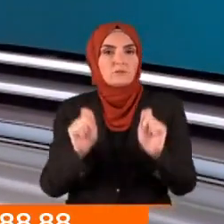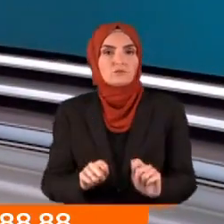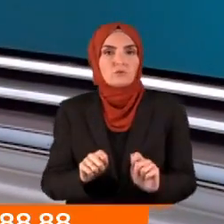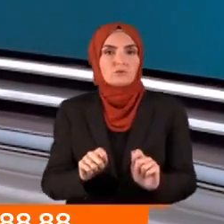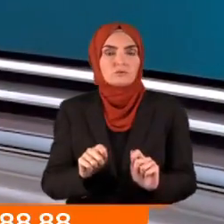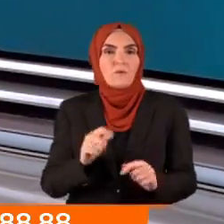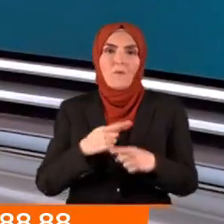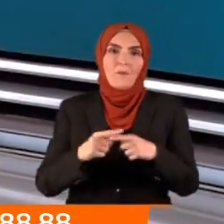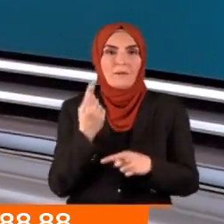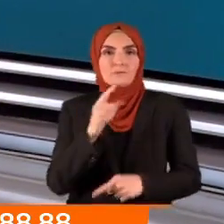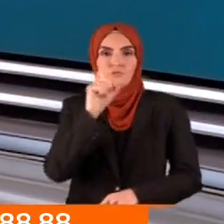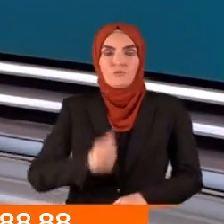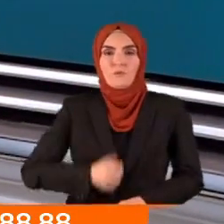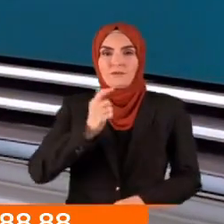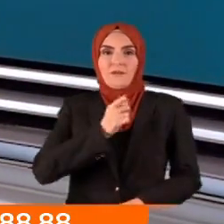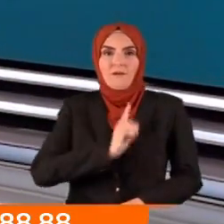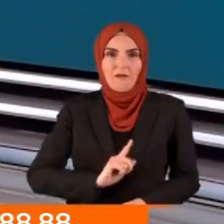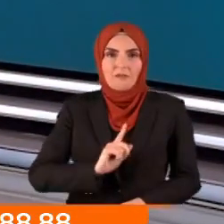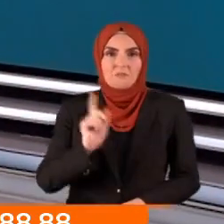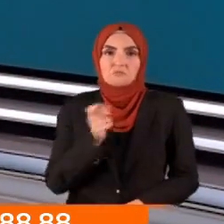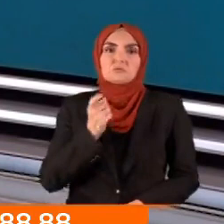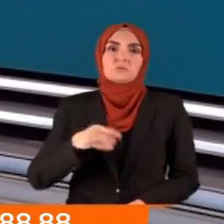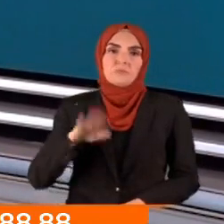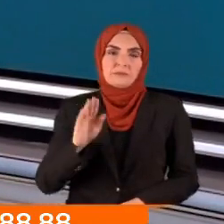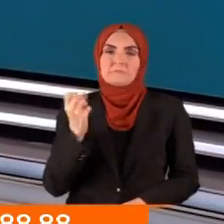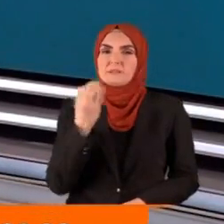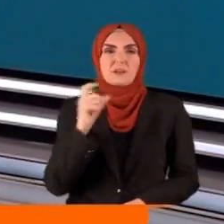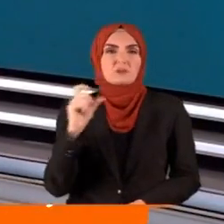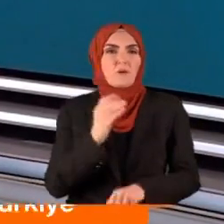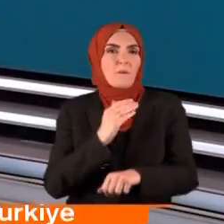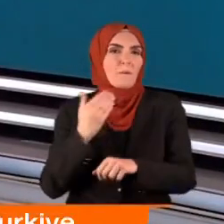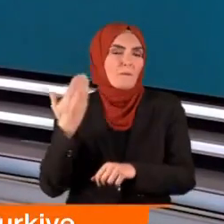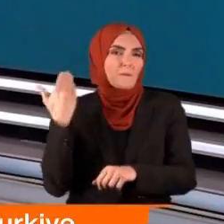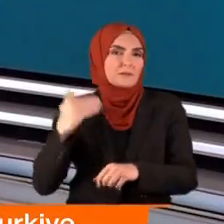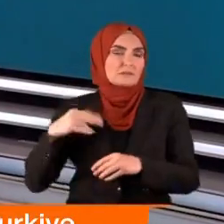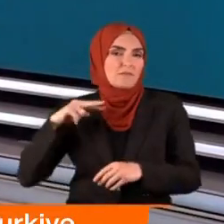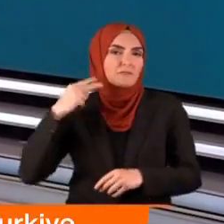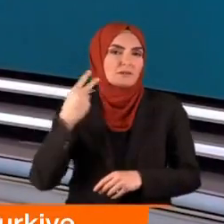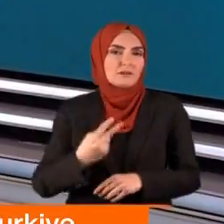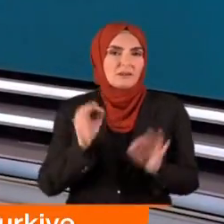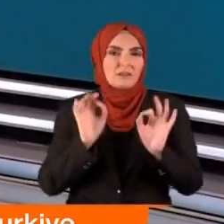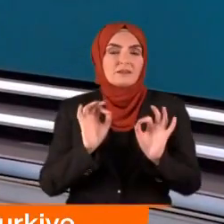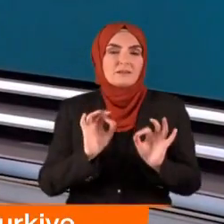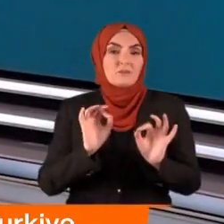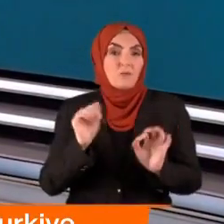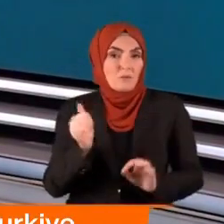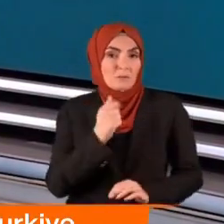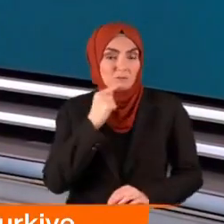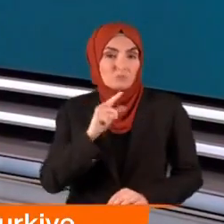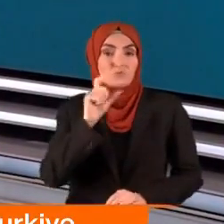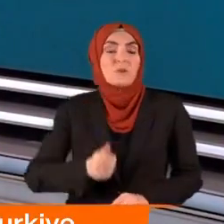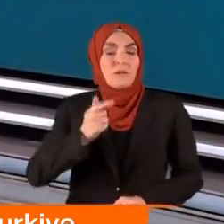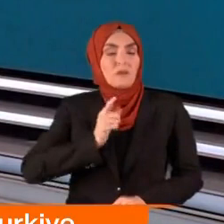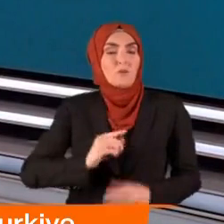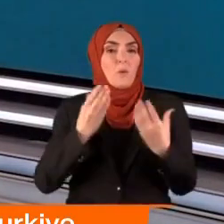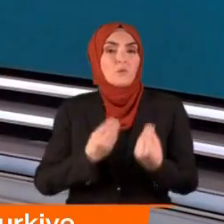adayı belirlemiş değil. Birkaç ay öncesine kadar üstüne basa basa Cumhurbaşkanı adayı olacağını söyleyen İyi Parti lideri Meral Akşener, son